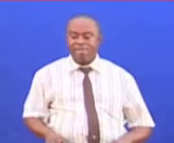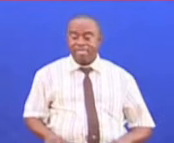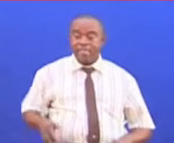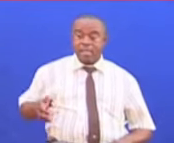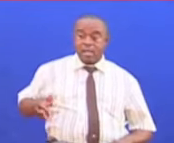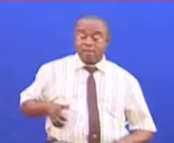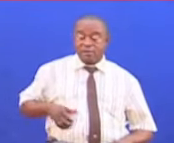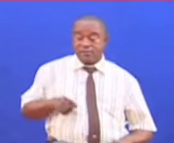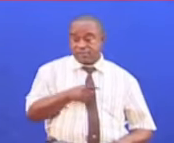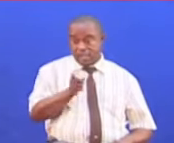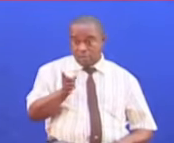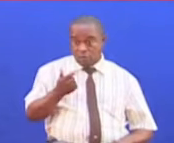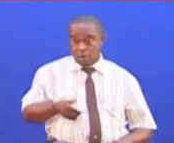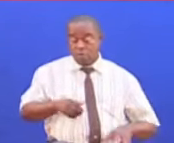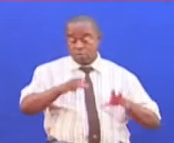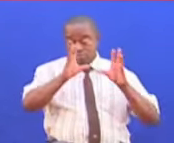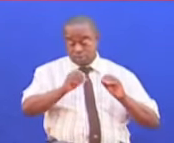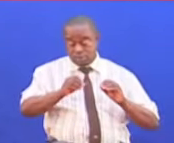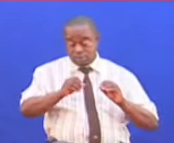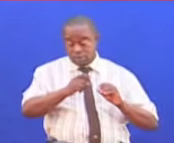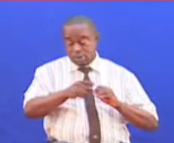kwa kukirimkan